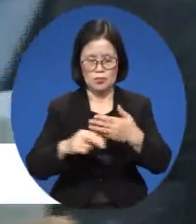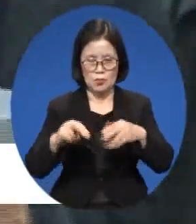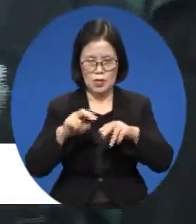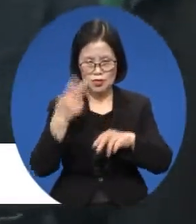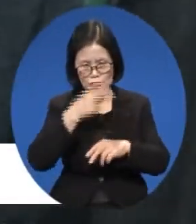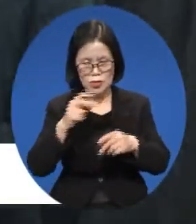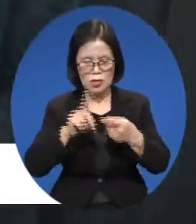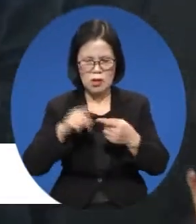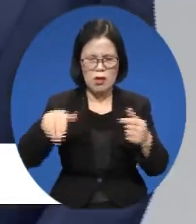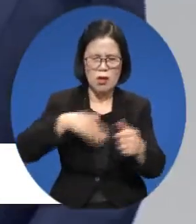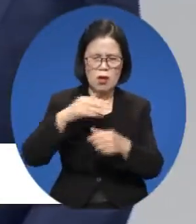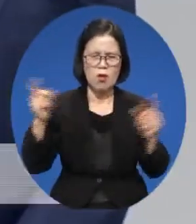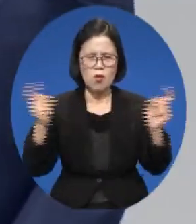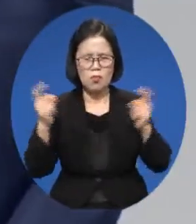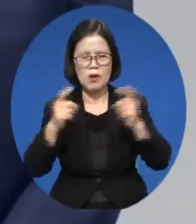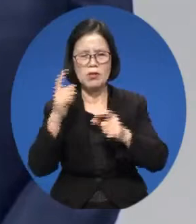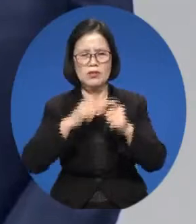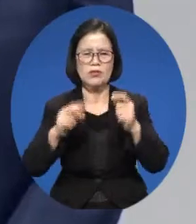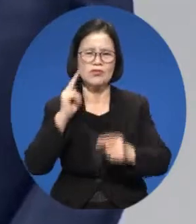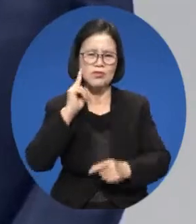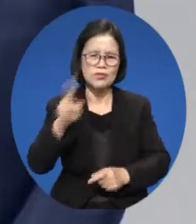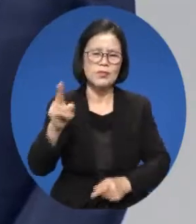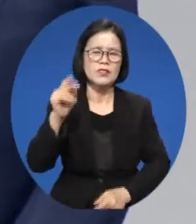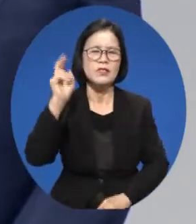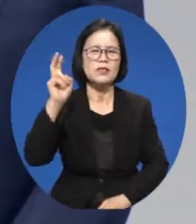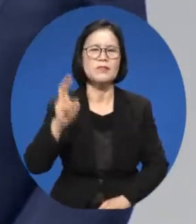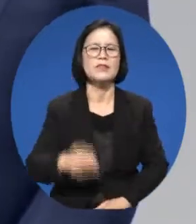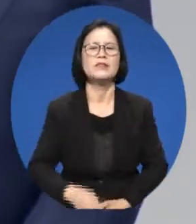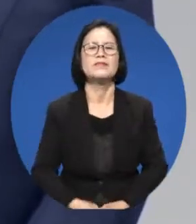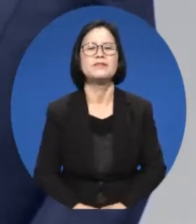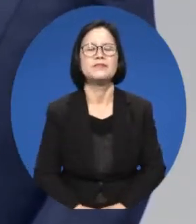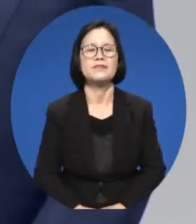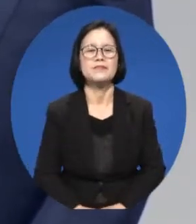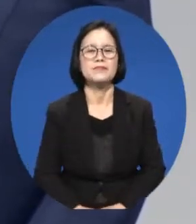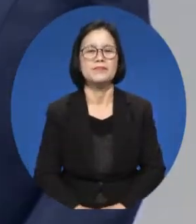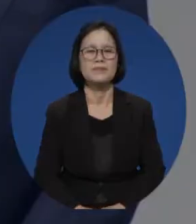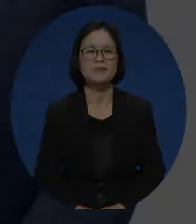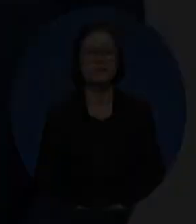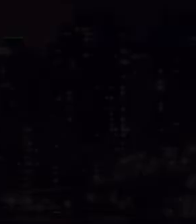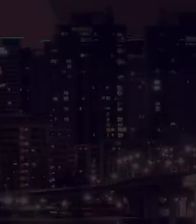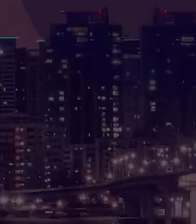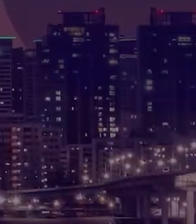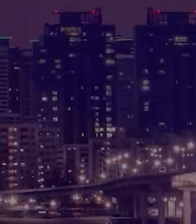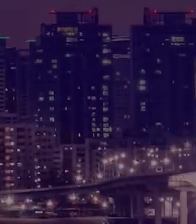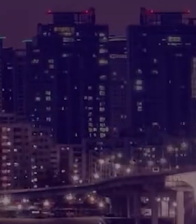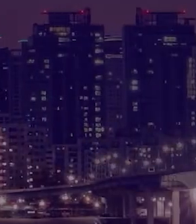둘러싼 공방은 더욱 거세질 전망입니다. OBS 뉴스 김용재입니다.